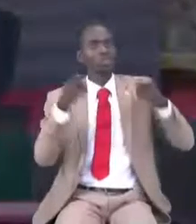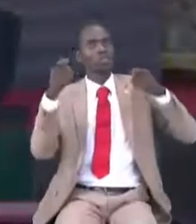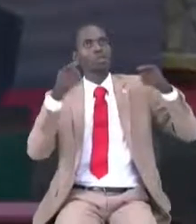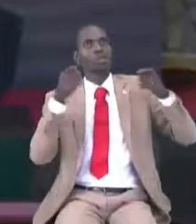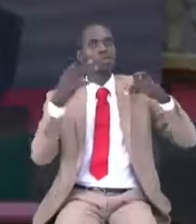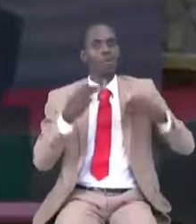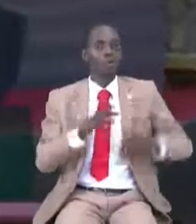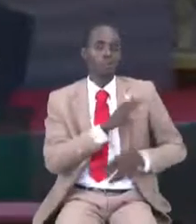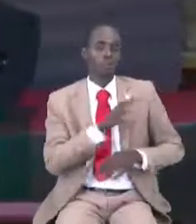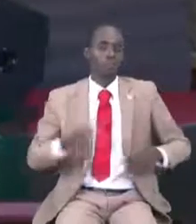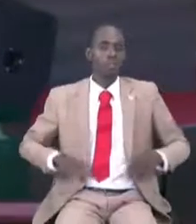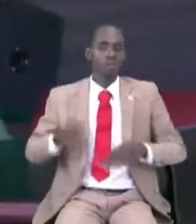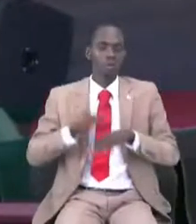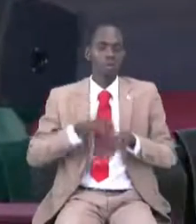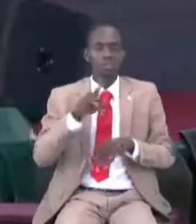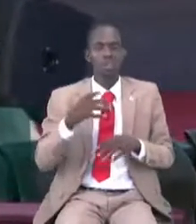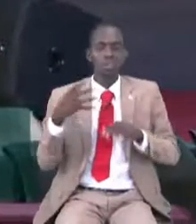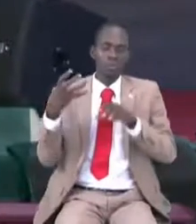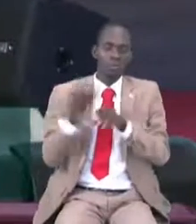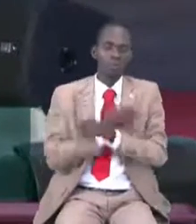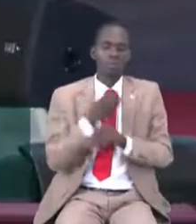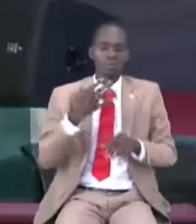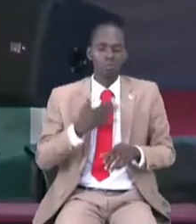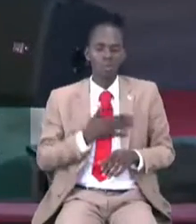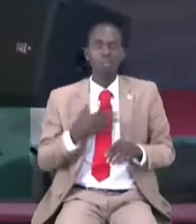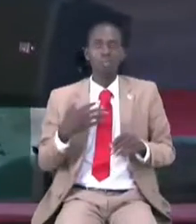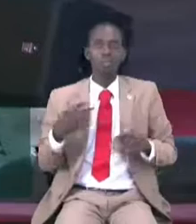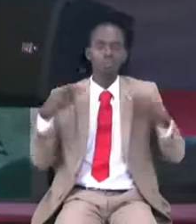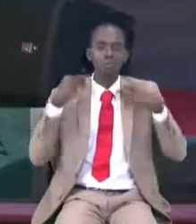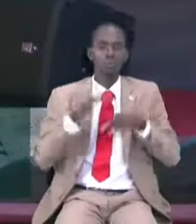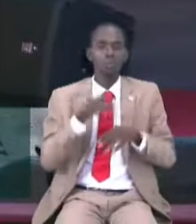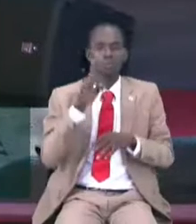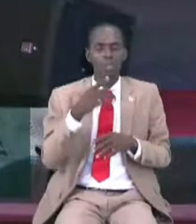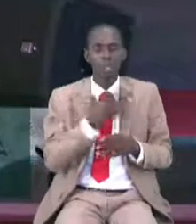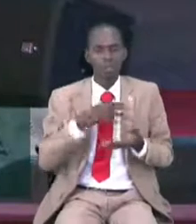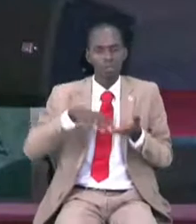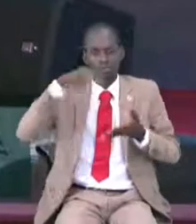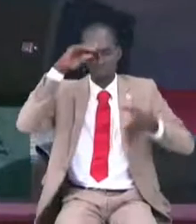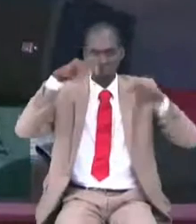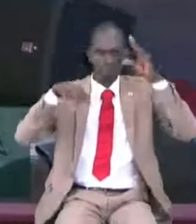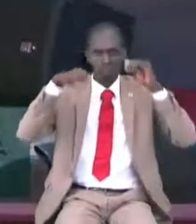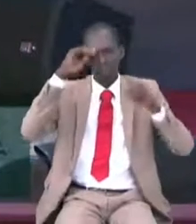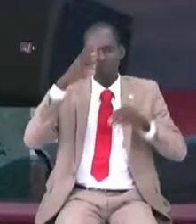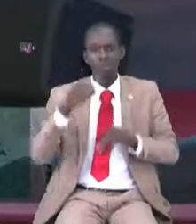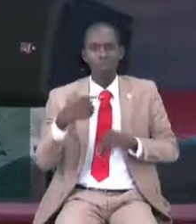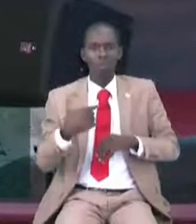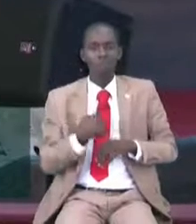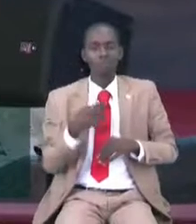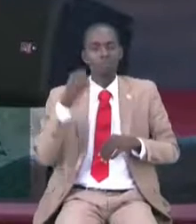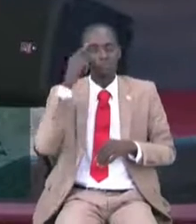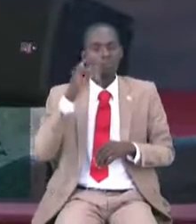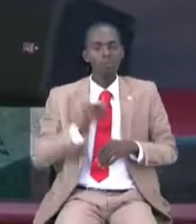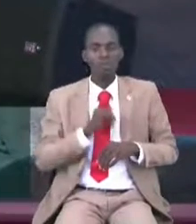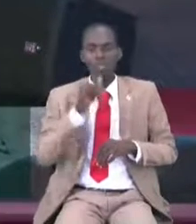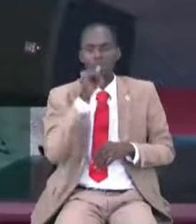joug sur vous et recevez mes instructions, car je suis doux et humble de cœur, et vous trouverez du repos pour